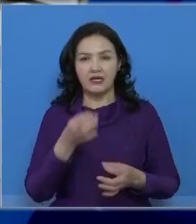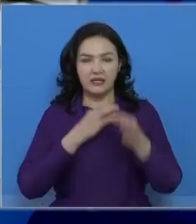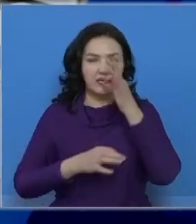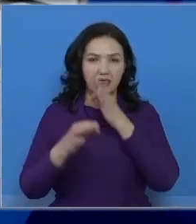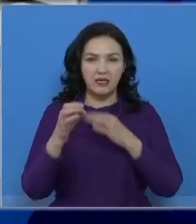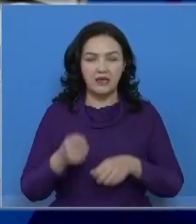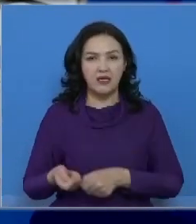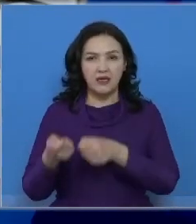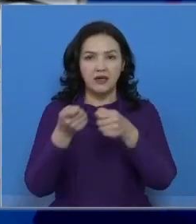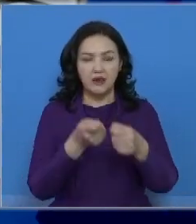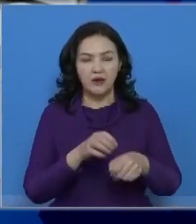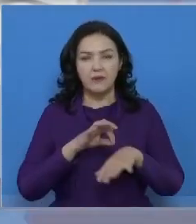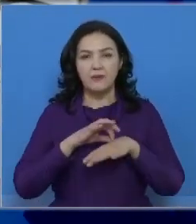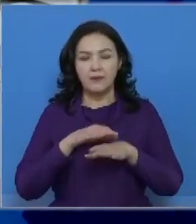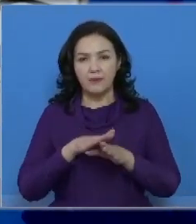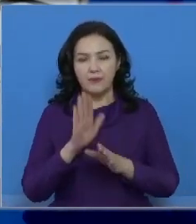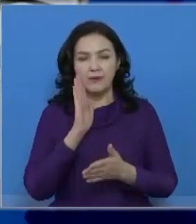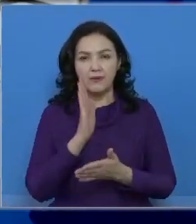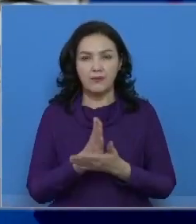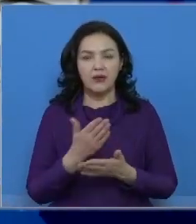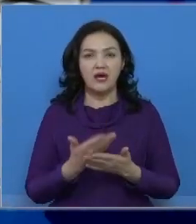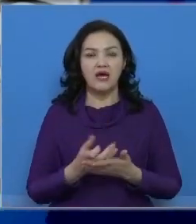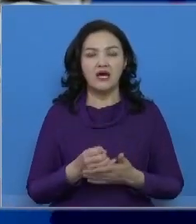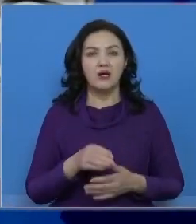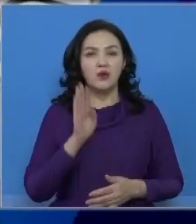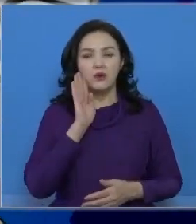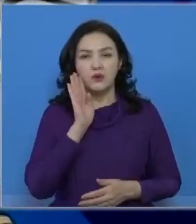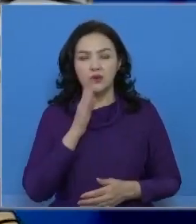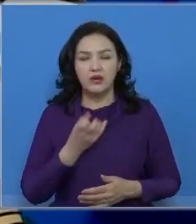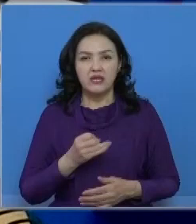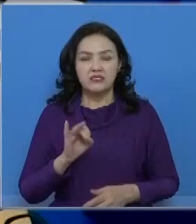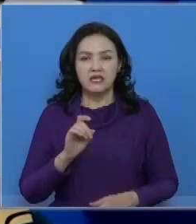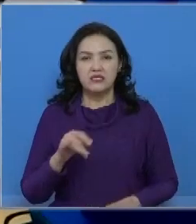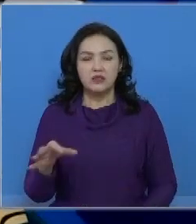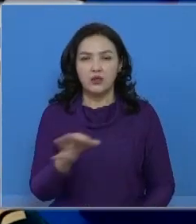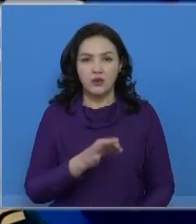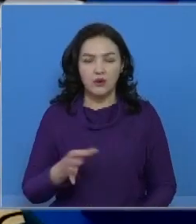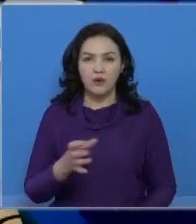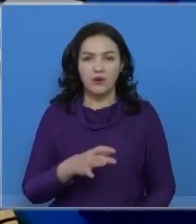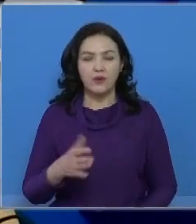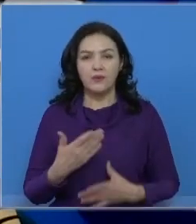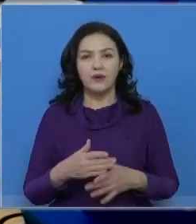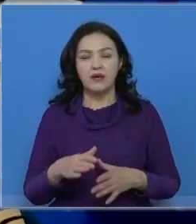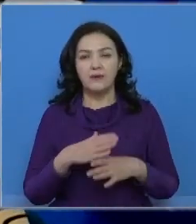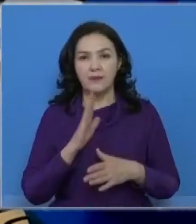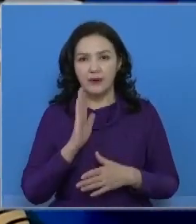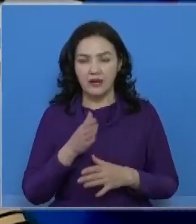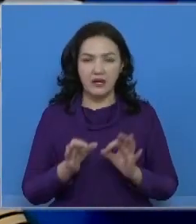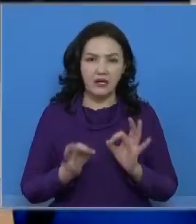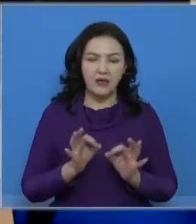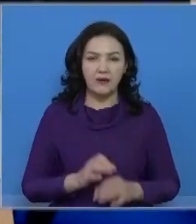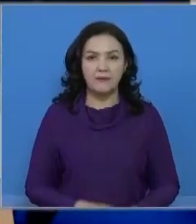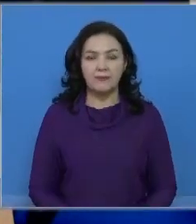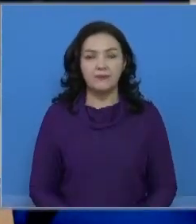дәрмек мәселесін шешуге мүмкіншіліктер бар. Құбыр су деңгейі, Сағыз өзен су деңгейі түскеннен кейін қалпына келтірілетін болады жол